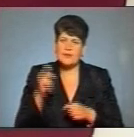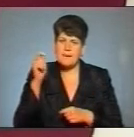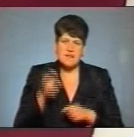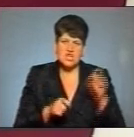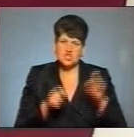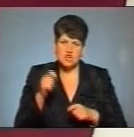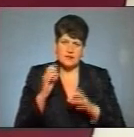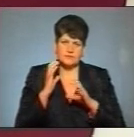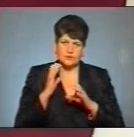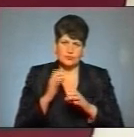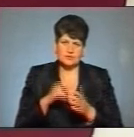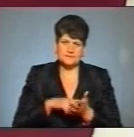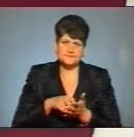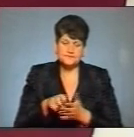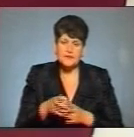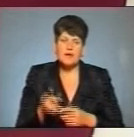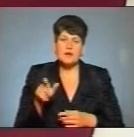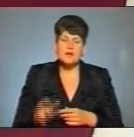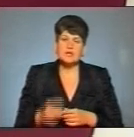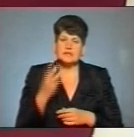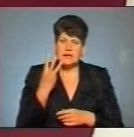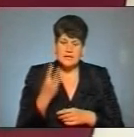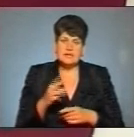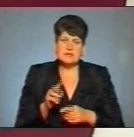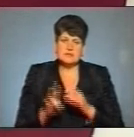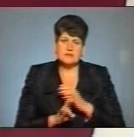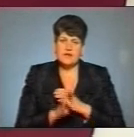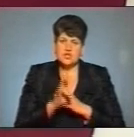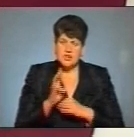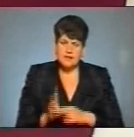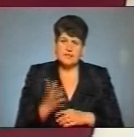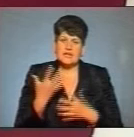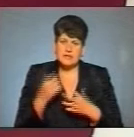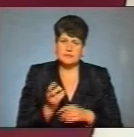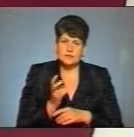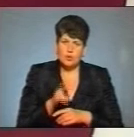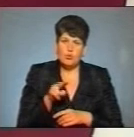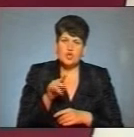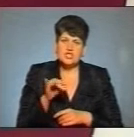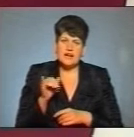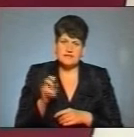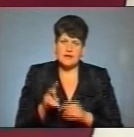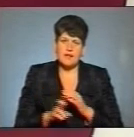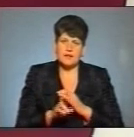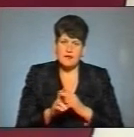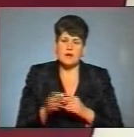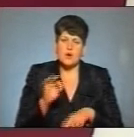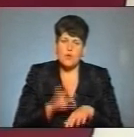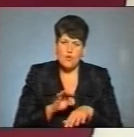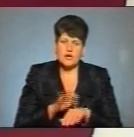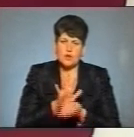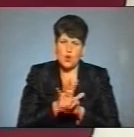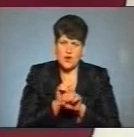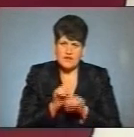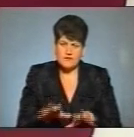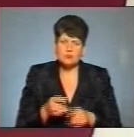паломники. Нагадаю, 3 священників Православної церкви Московського патріархату, які відвідували Почаївську лавру, хворі на коронавірус. Про